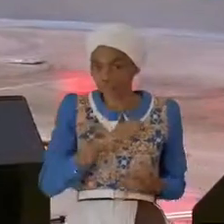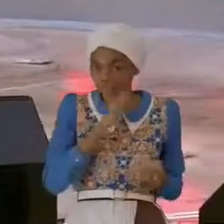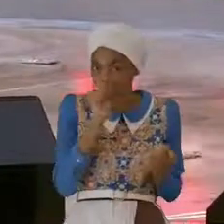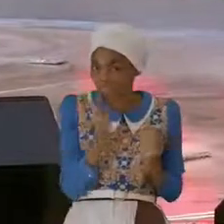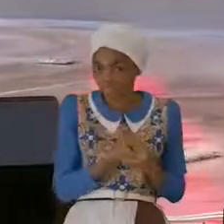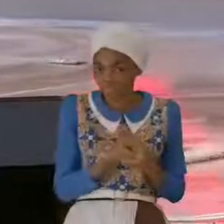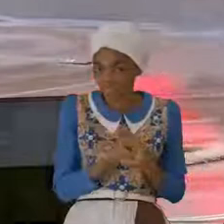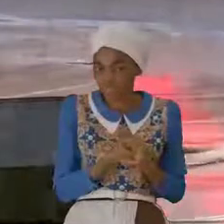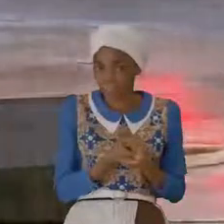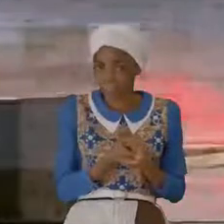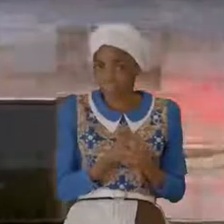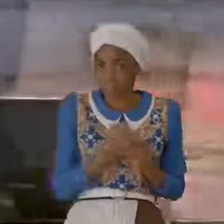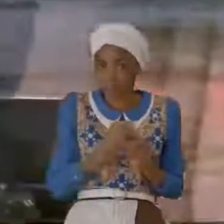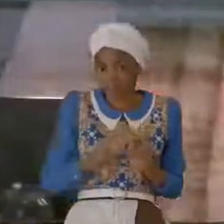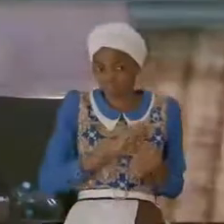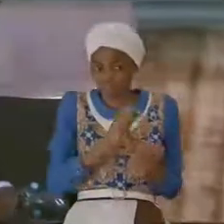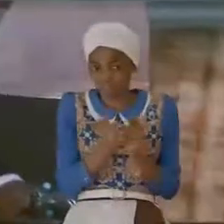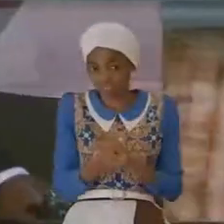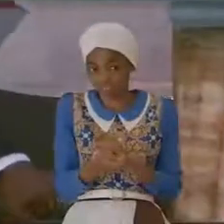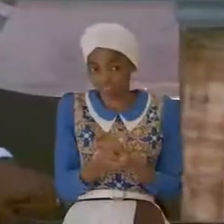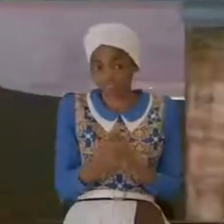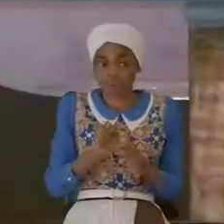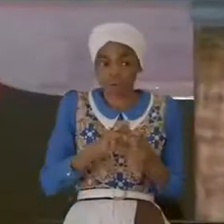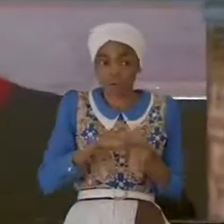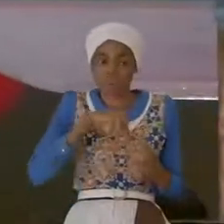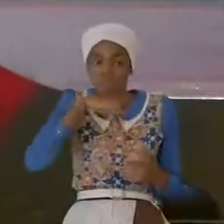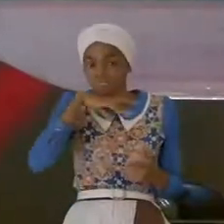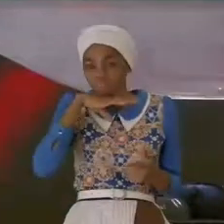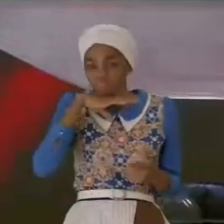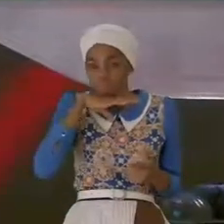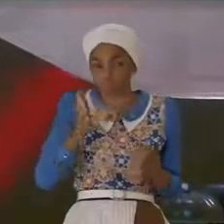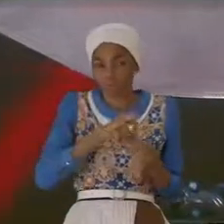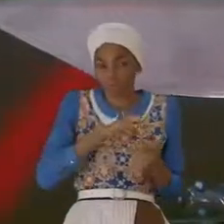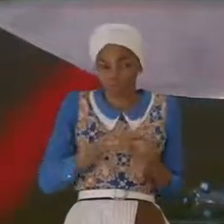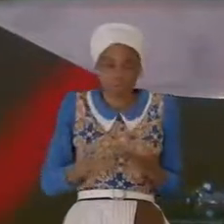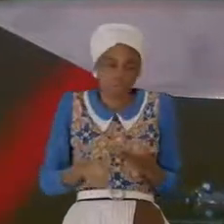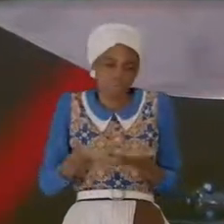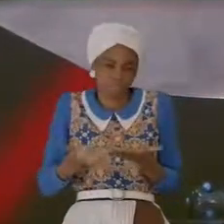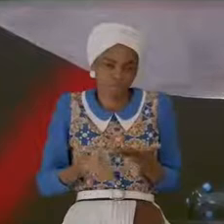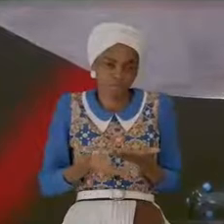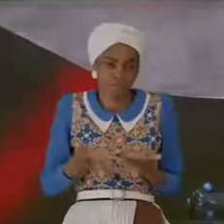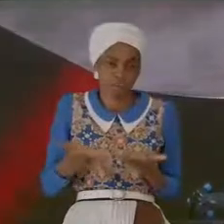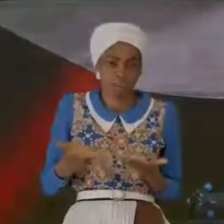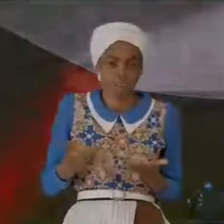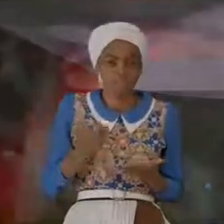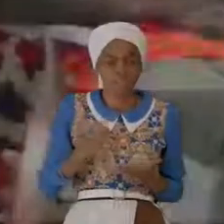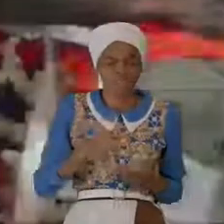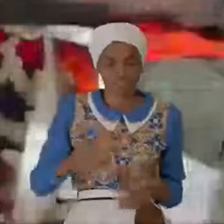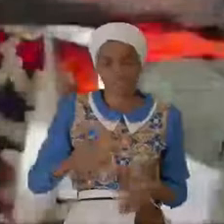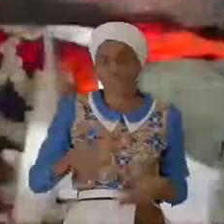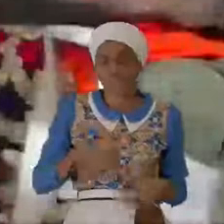modifier la course, on ne peut pas adultérer, modifier, altérer, simplifier la